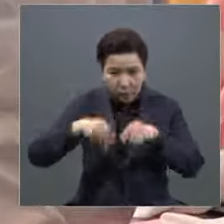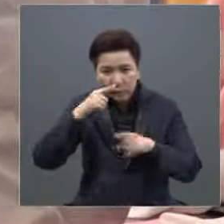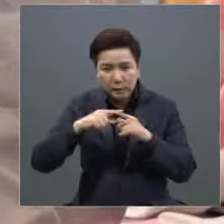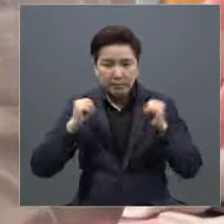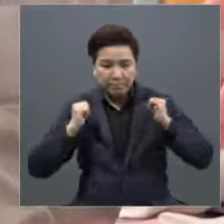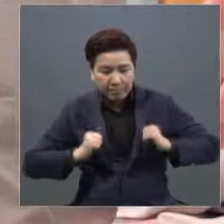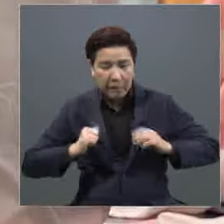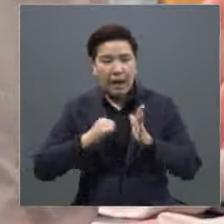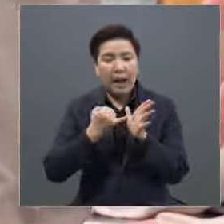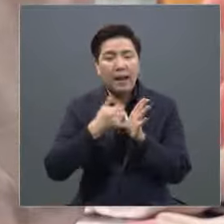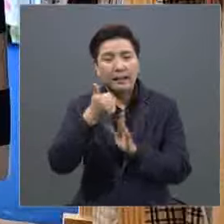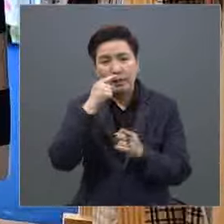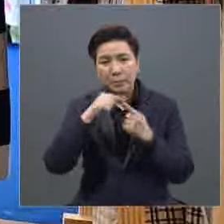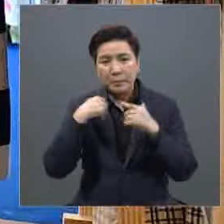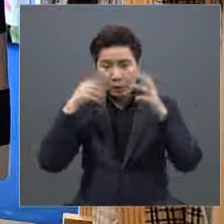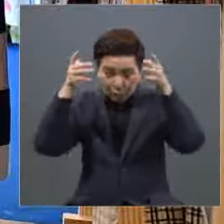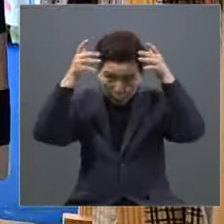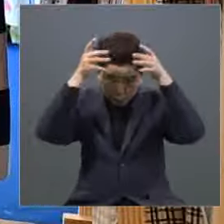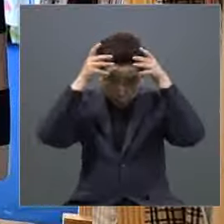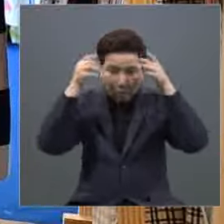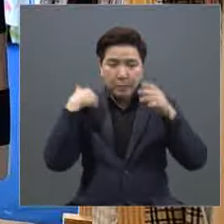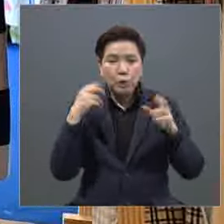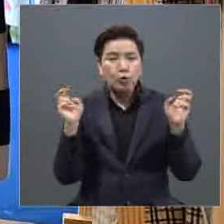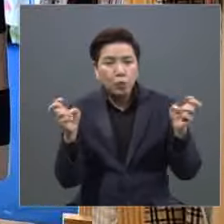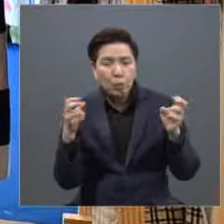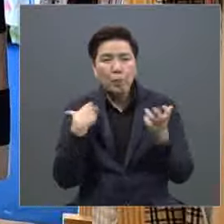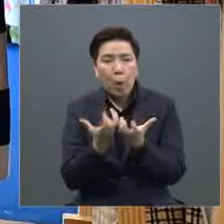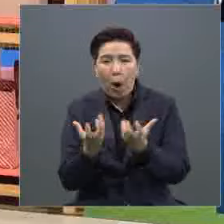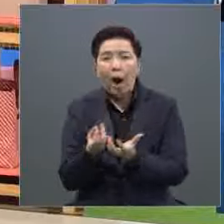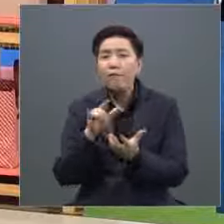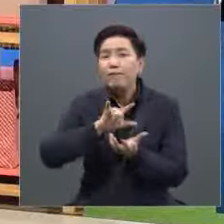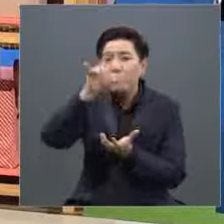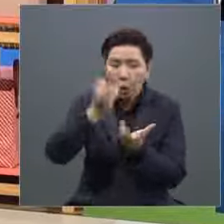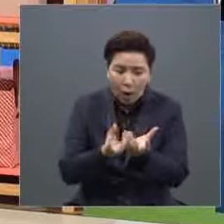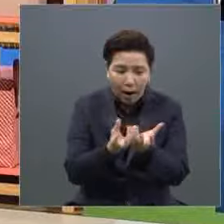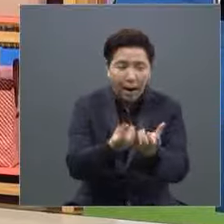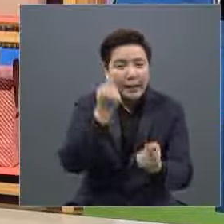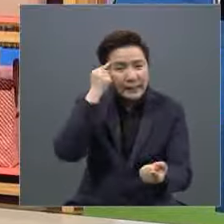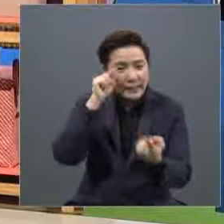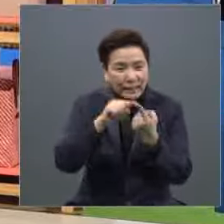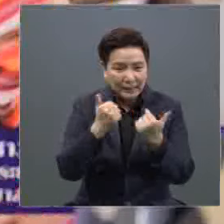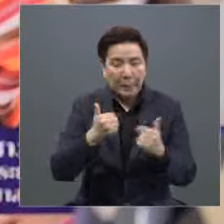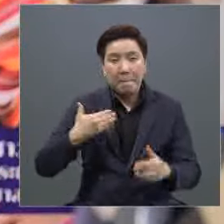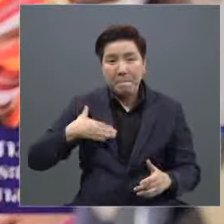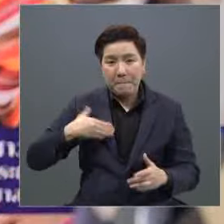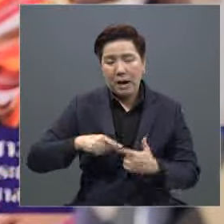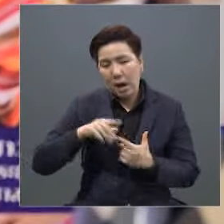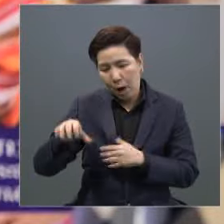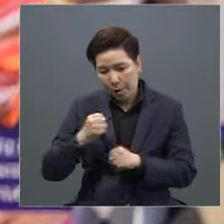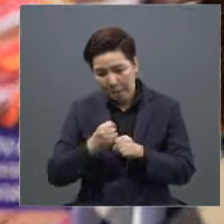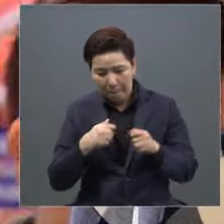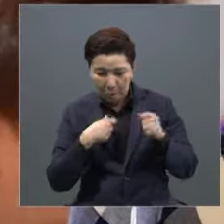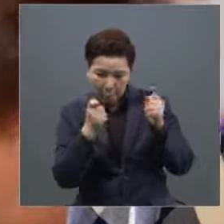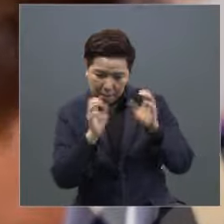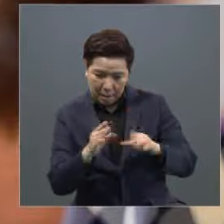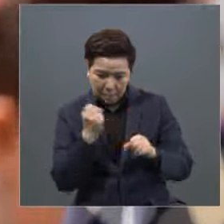ที่ดีนะครับรวมถึงหมวกแล้วก็ตุ๊กตารวมถึงของที่ระลึกต่างๆมากมายนะครับซึ่งผ้าขาวม้าสามารถที่จะนำมาดีไ